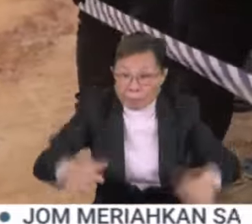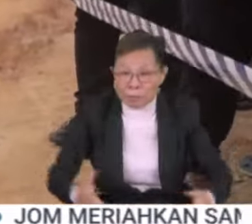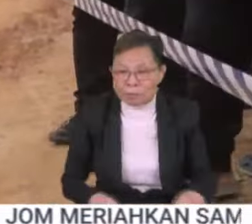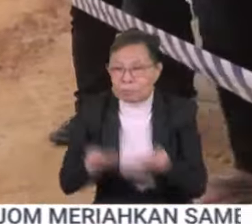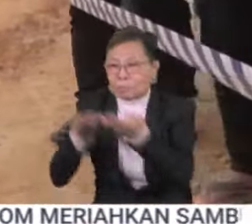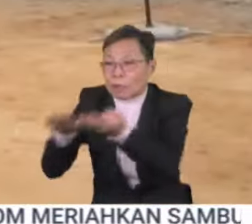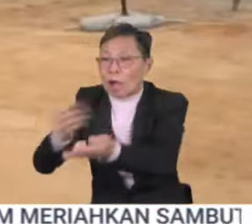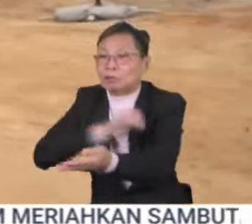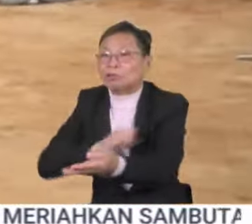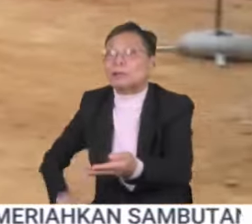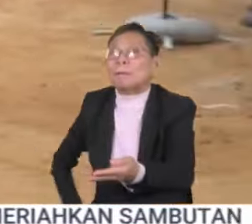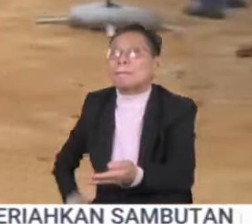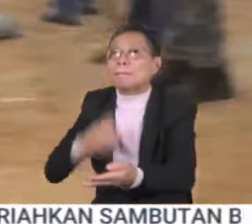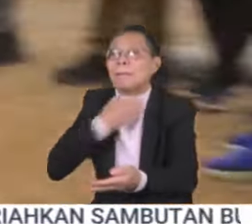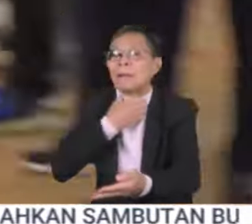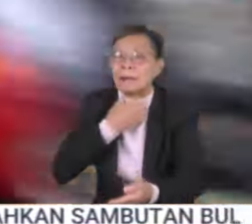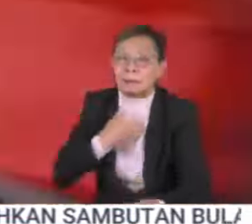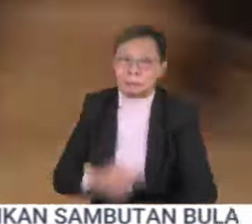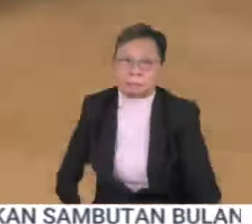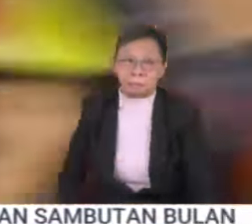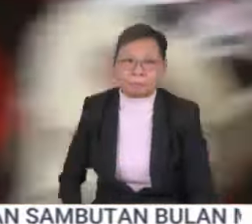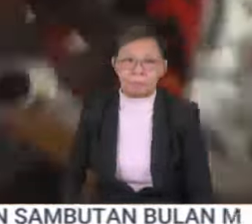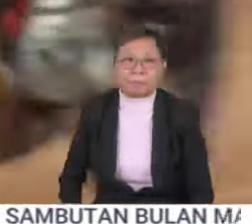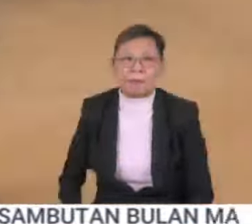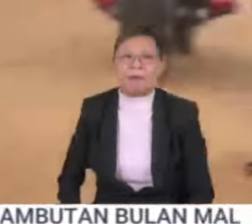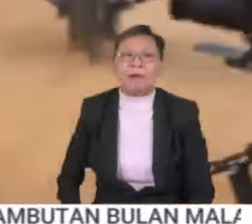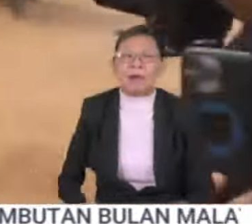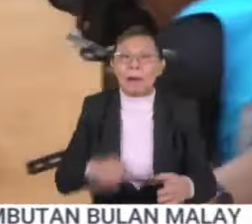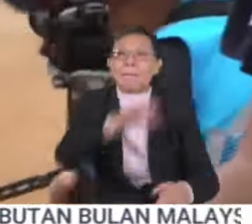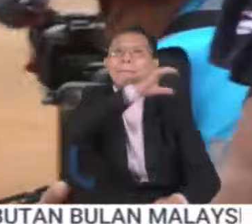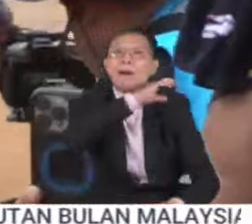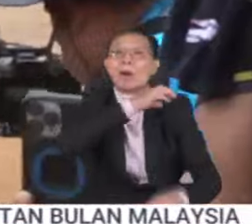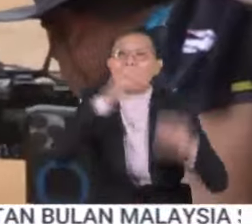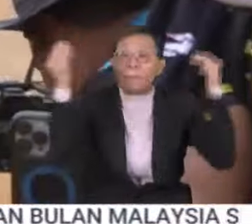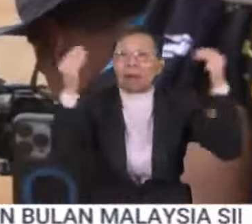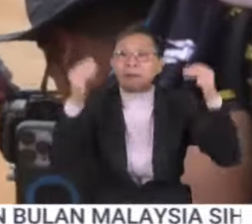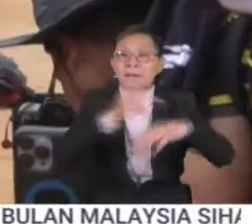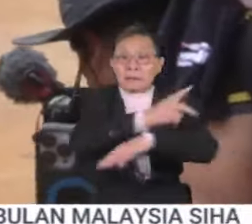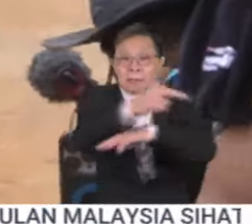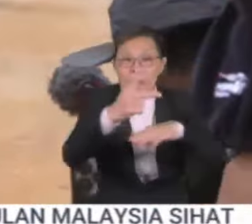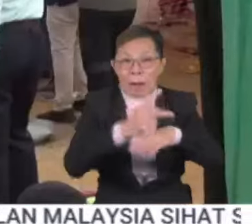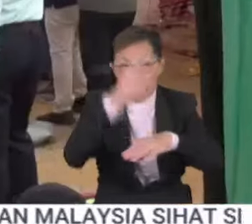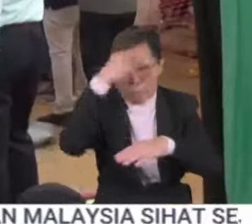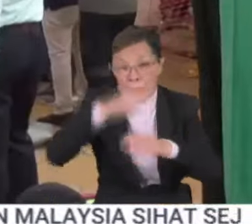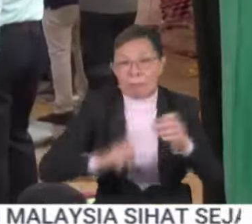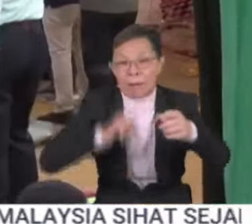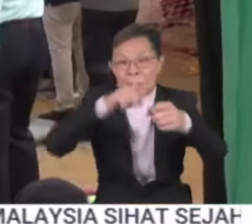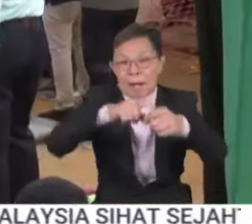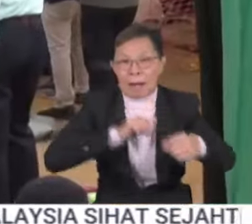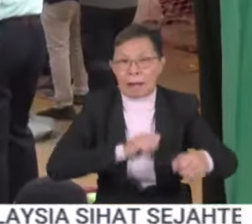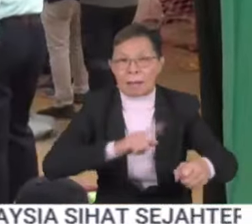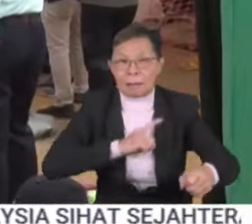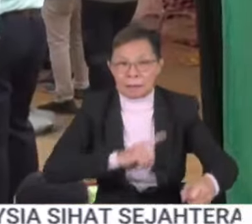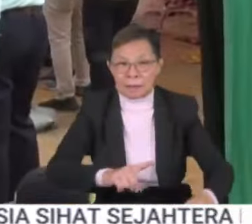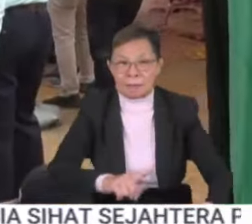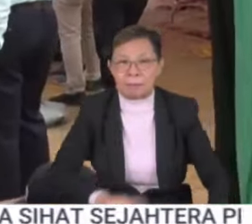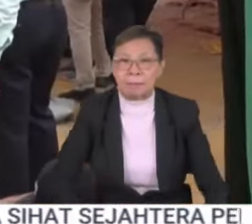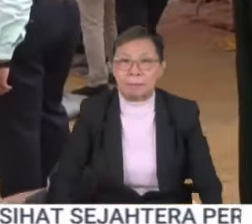kepada Sultan Perak, Sultan Nazrin Muizuddin Shah, selaku pengerusi Majlis Kebangsaan bagi hal ehwal agama